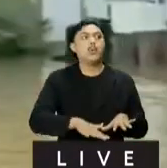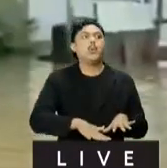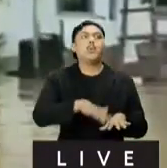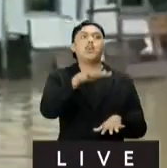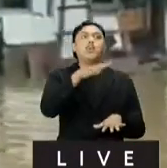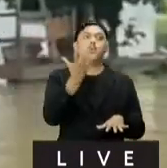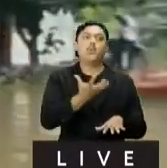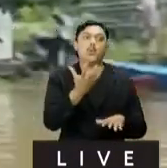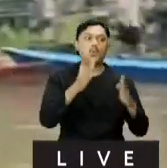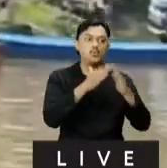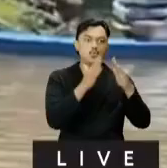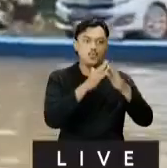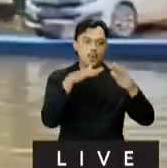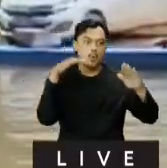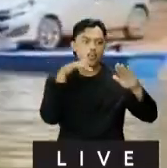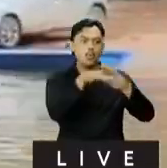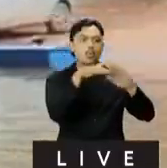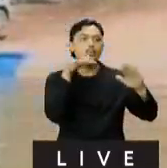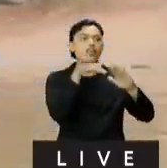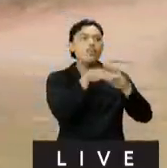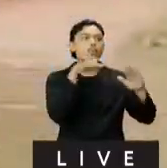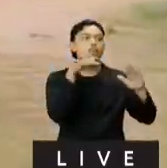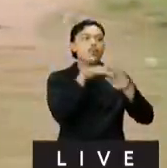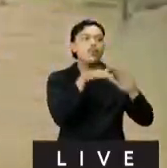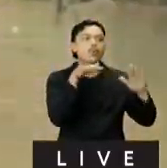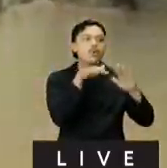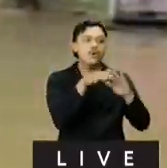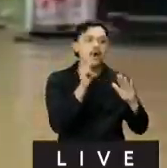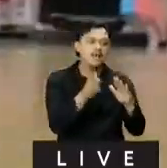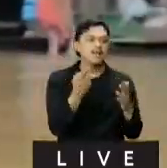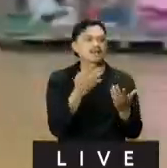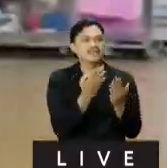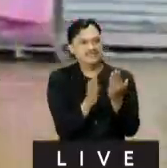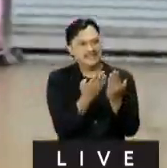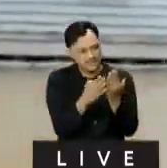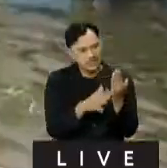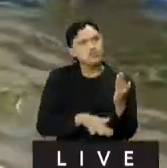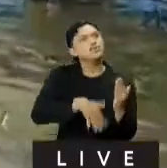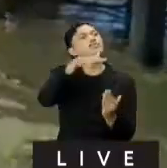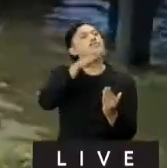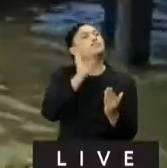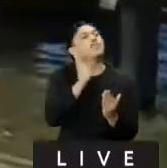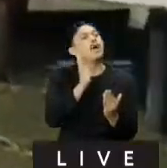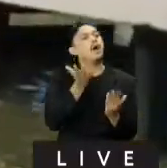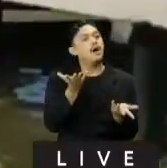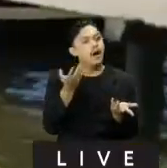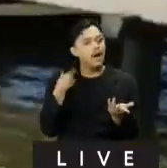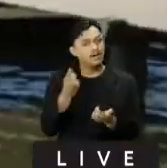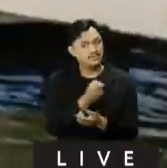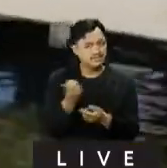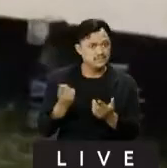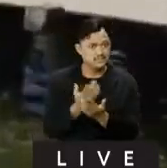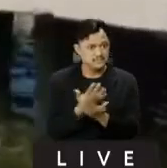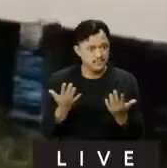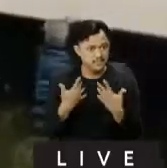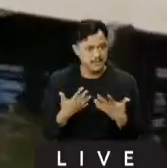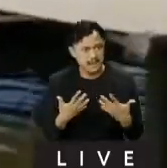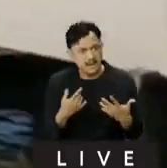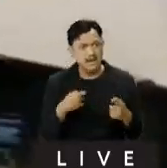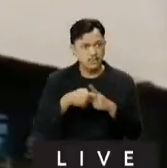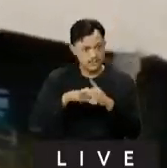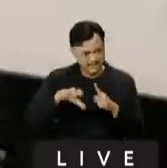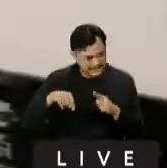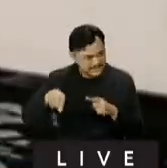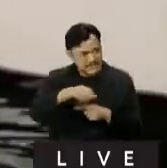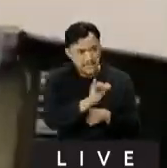dalam rumah, hingga melebihi bagian pintu rumah begitu. Apakah seluruh kabupaten, kecamatan, dan desa semuanya ini yang